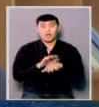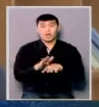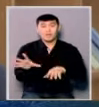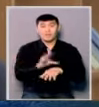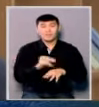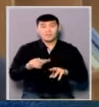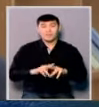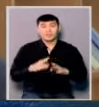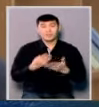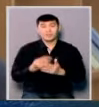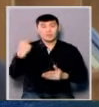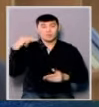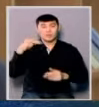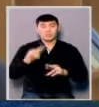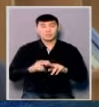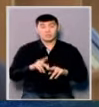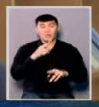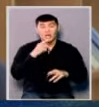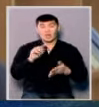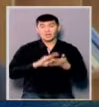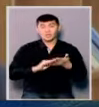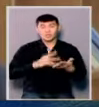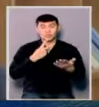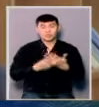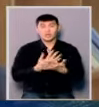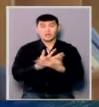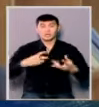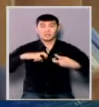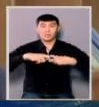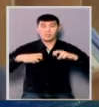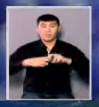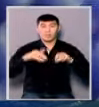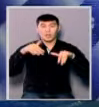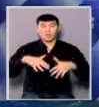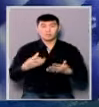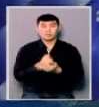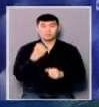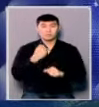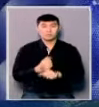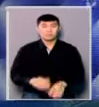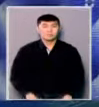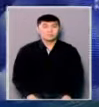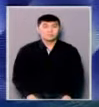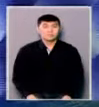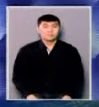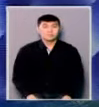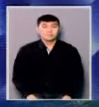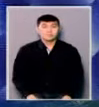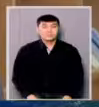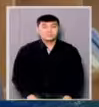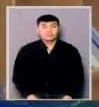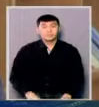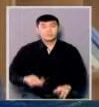сол жаңағы президенттің сол мақаласында көтерілген мәселелерді іс жүзінде асыру болып табылады. Енді